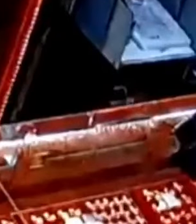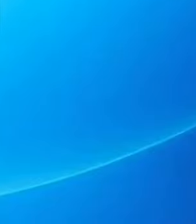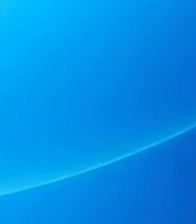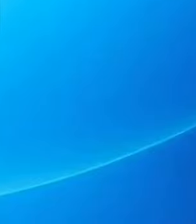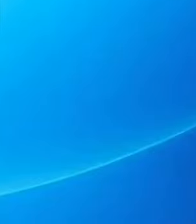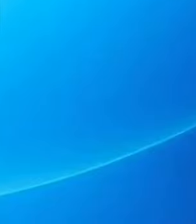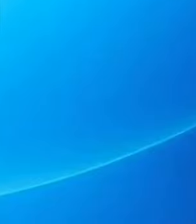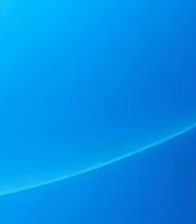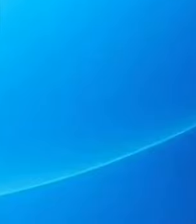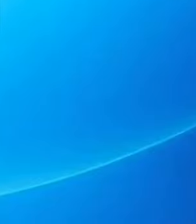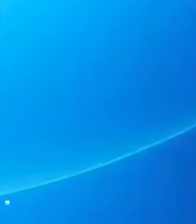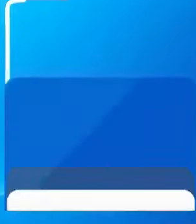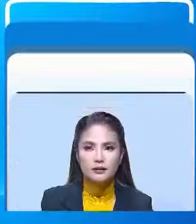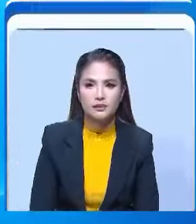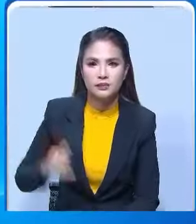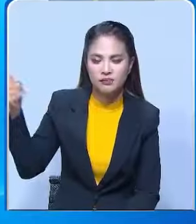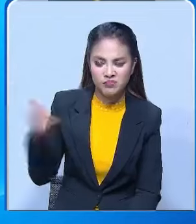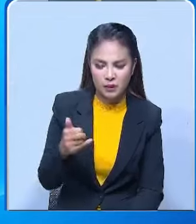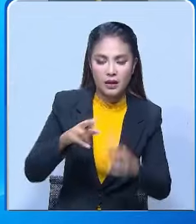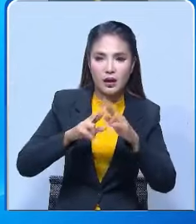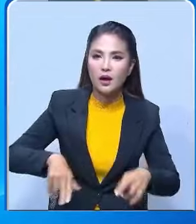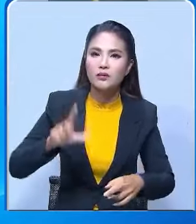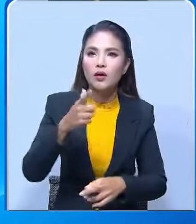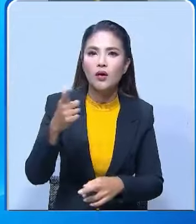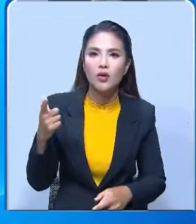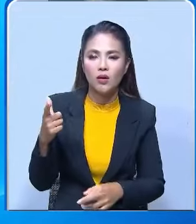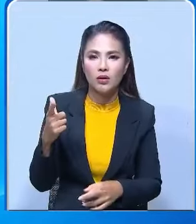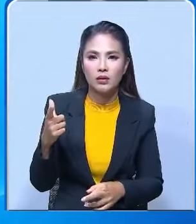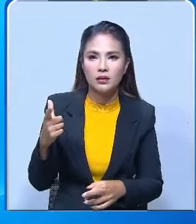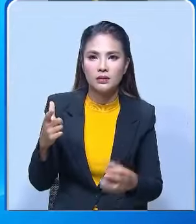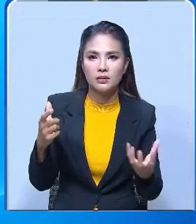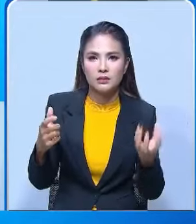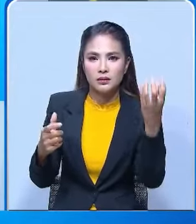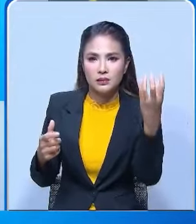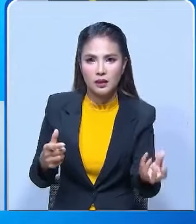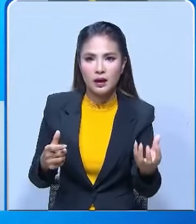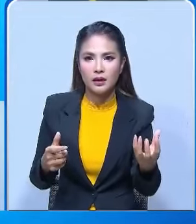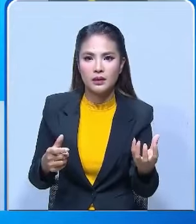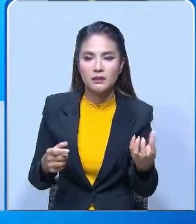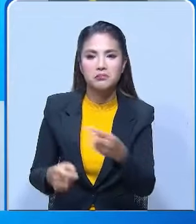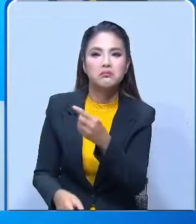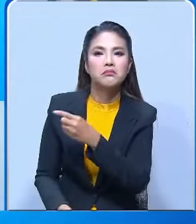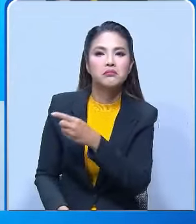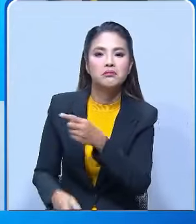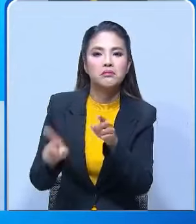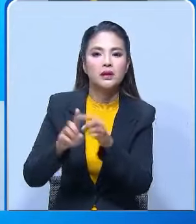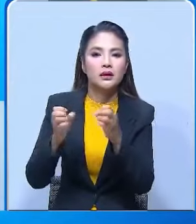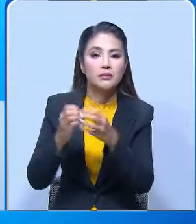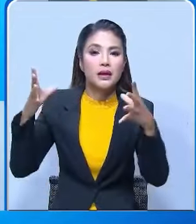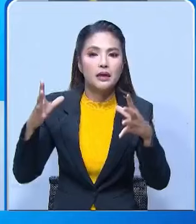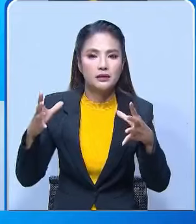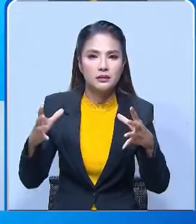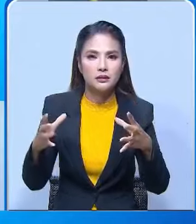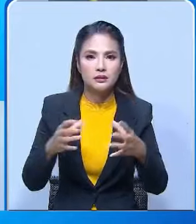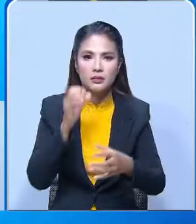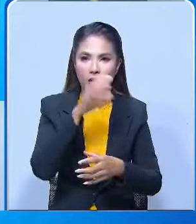คะ เนี่ยค่ะแล้วก็บุกเข้ามาในร้านทองหยิบแท่งคล้ายวัตถุระเบิดไปวางบนตู้กระจกด้วยนะนี่ที่เราวงกลมไว้ให้ดูค่ะข่มขู่ไม่ให้พนักงานเข้า